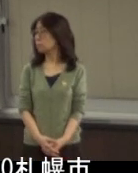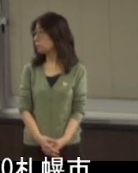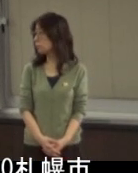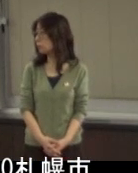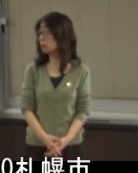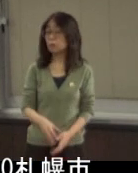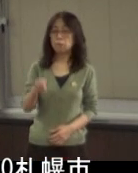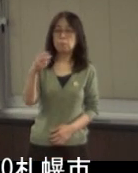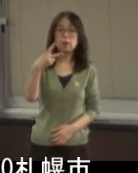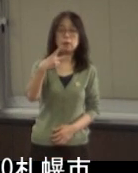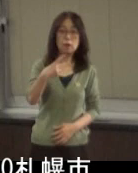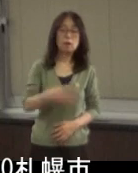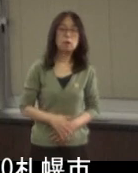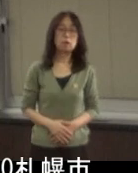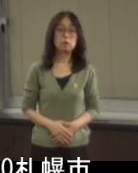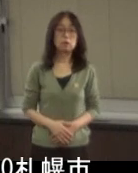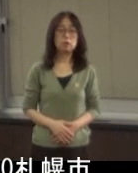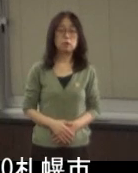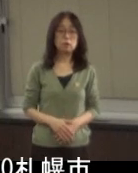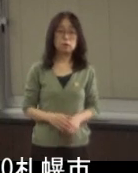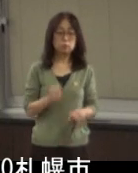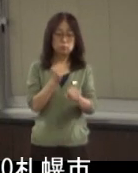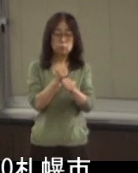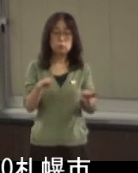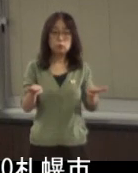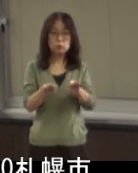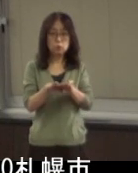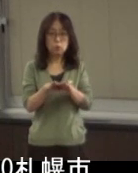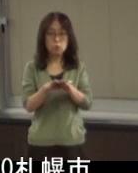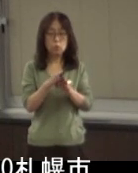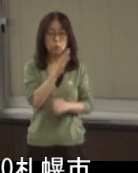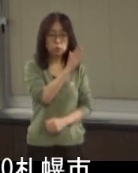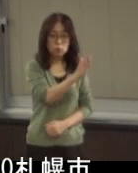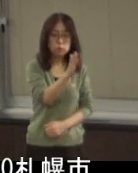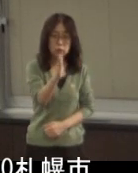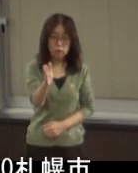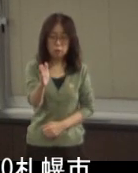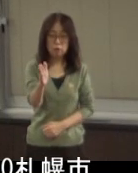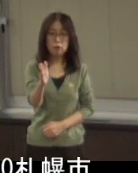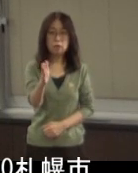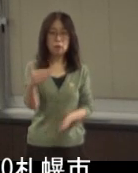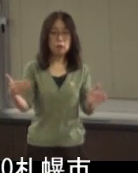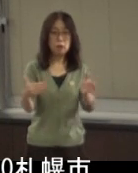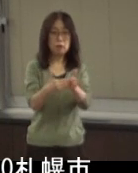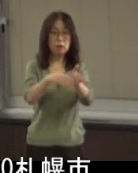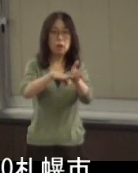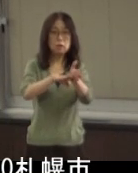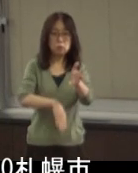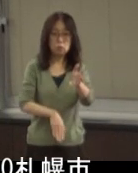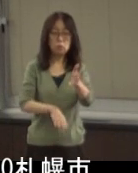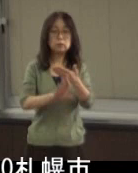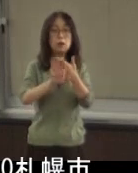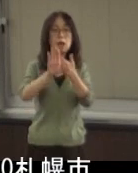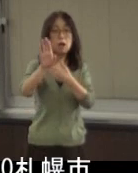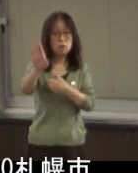またこの休業要請がですね、解除された後につきまし